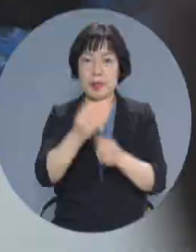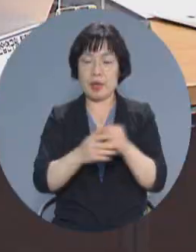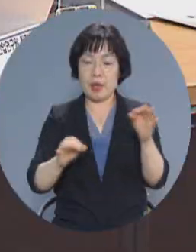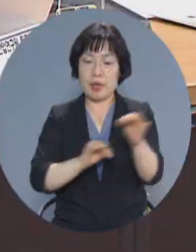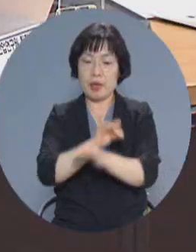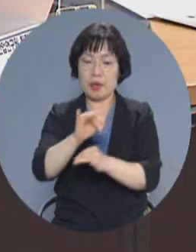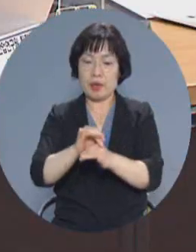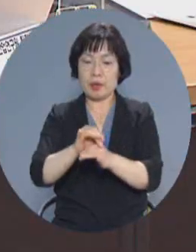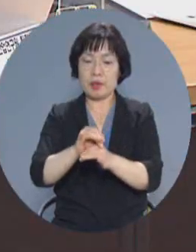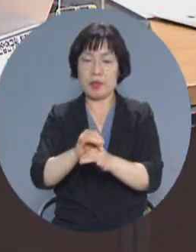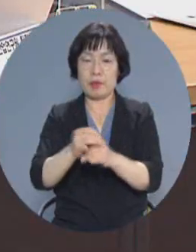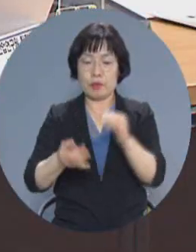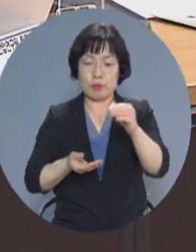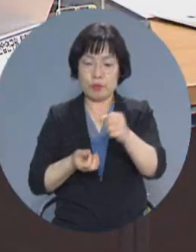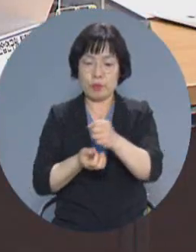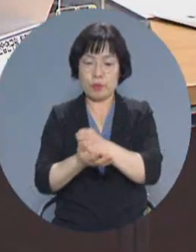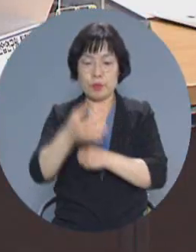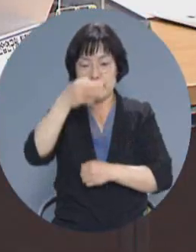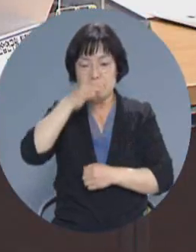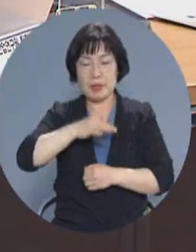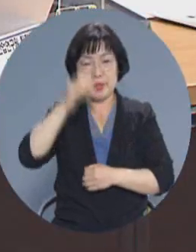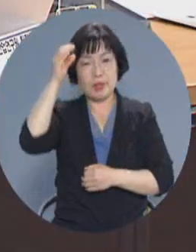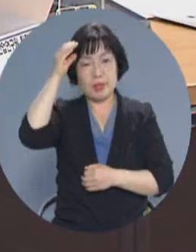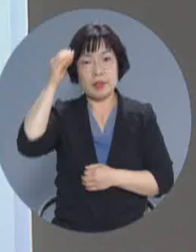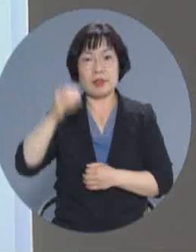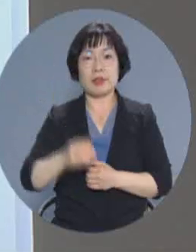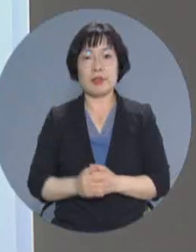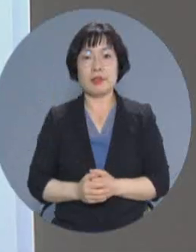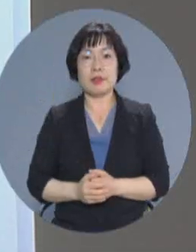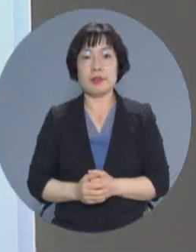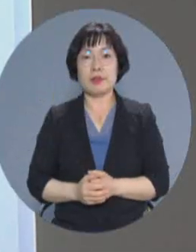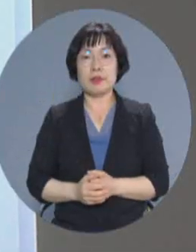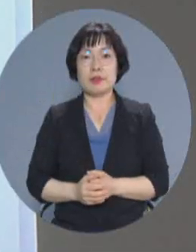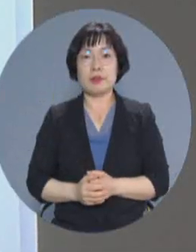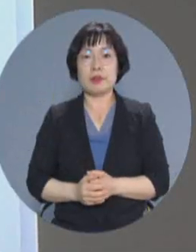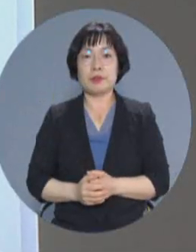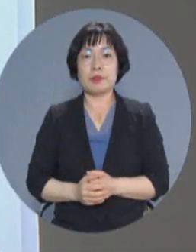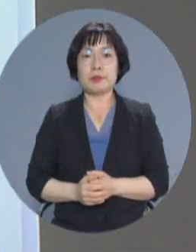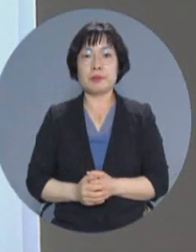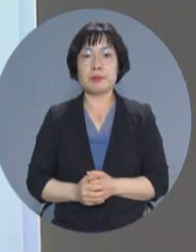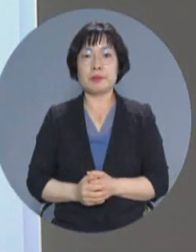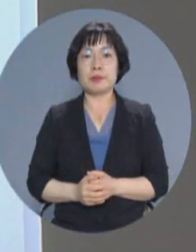경제적 타당성과 파급 효과도 기대하고 있습니다. MBC 뉴스 최우식입니다.